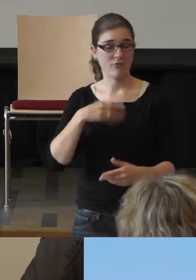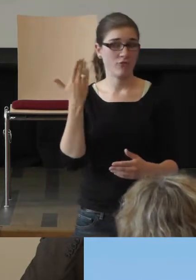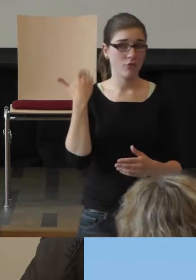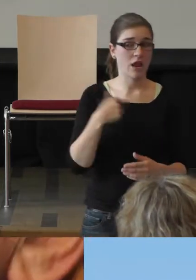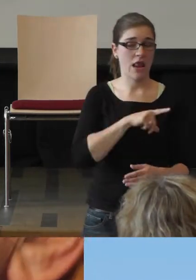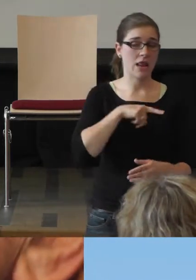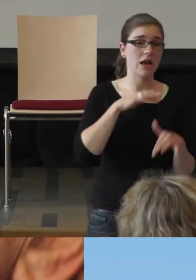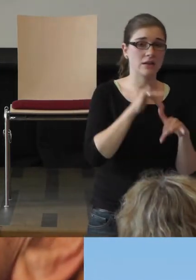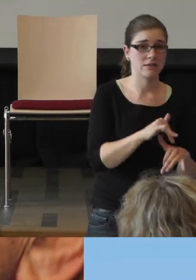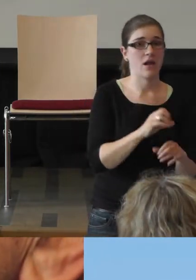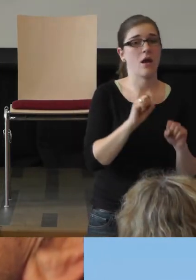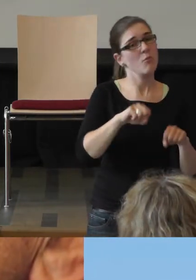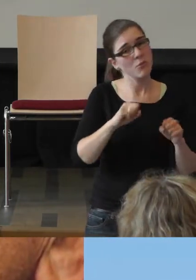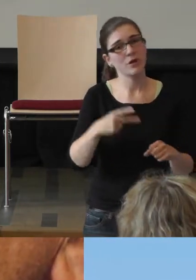auch